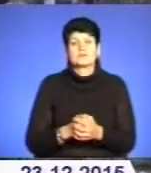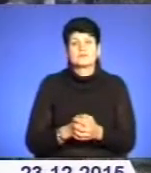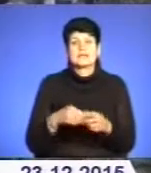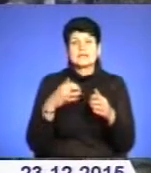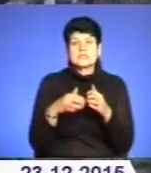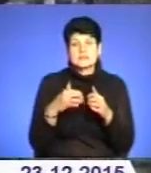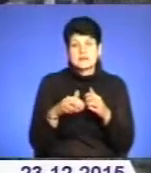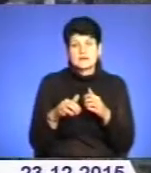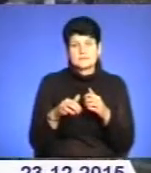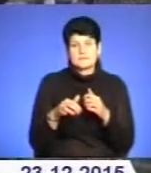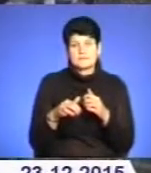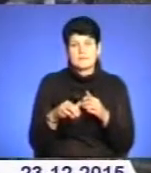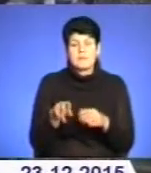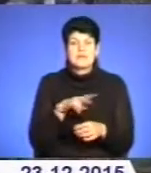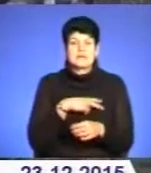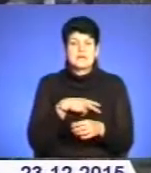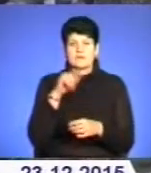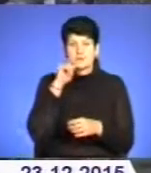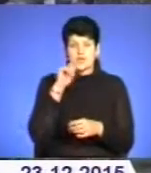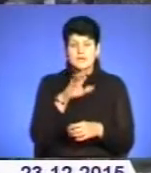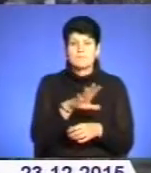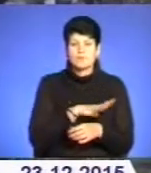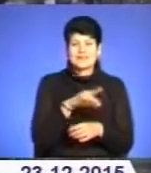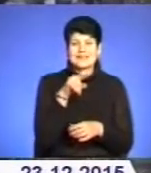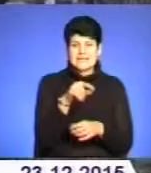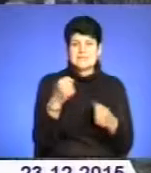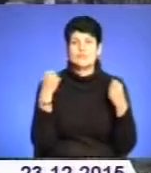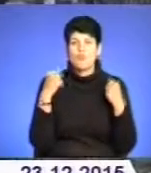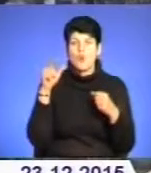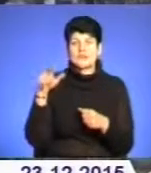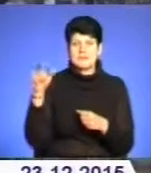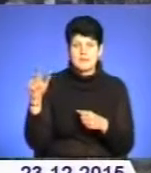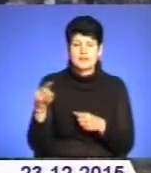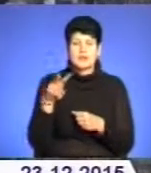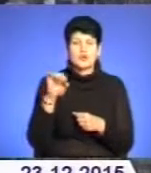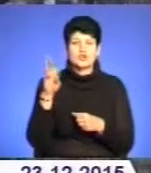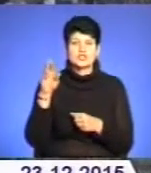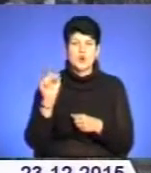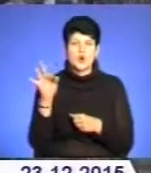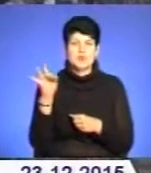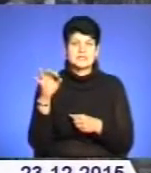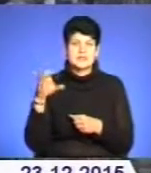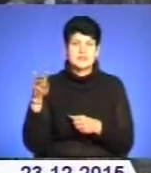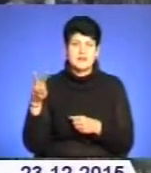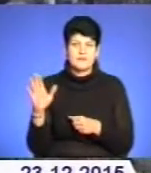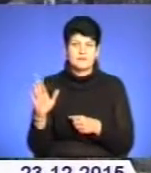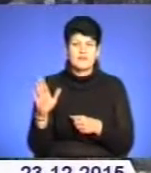Серед призерів України такі спортсмени були, як Глущак Ростислав,